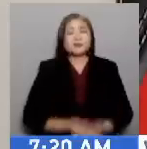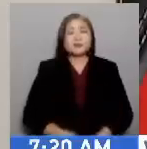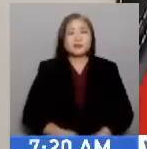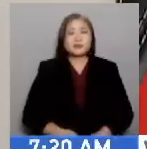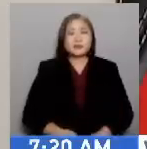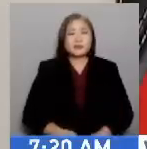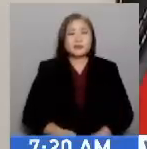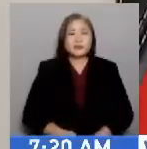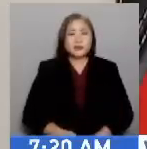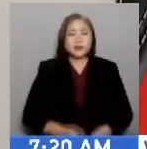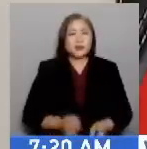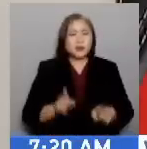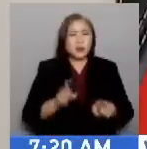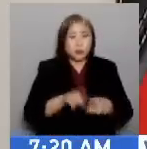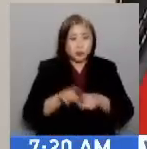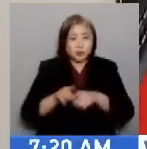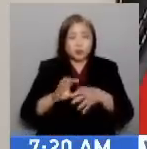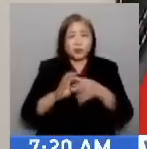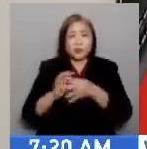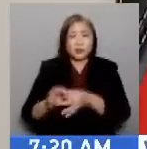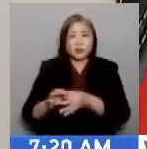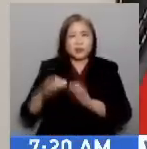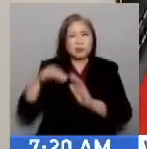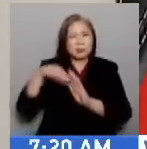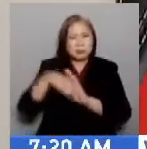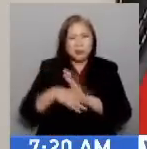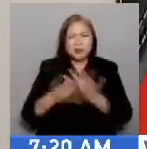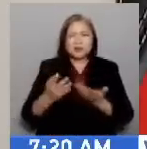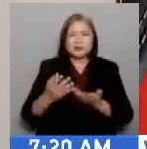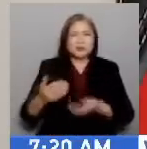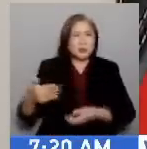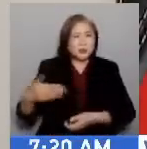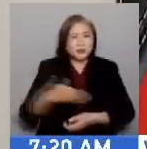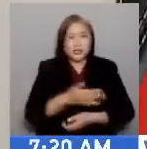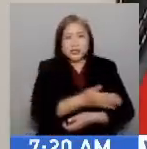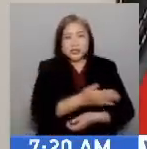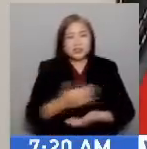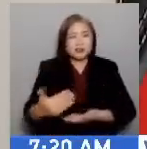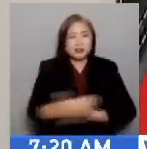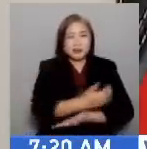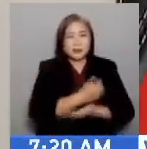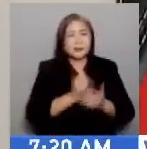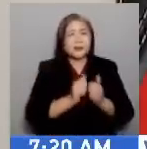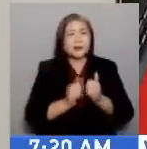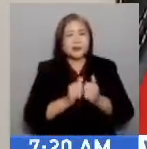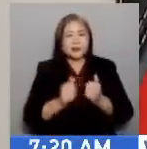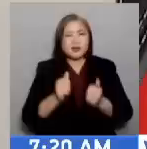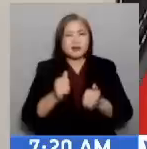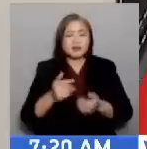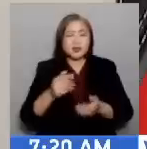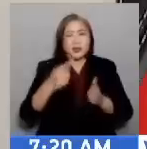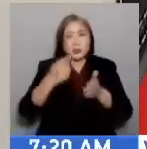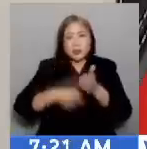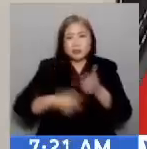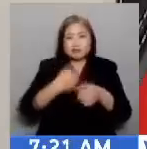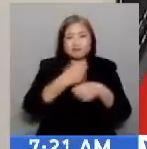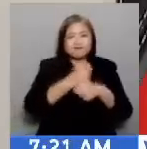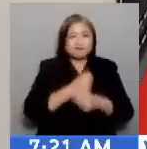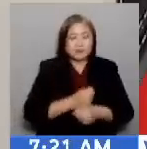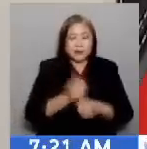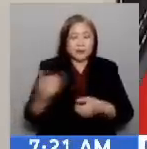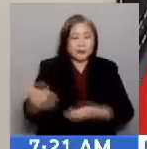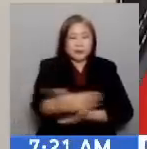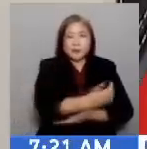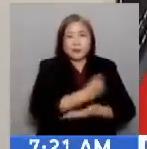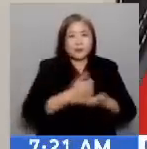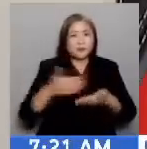maiugnay yung pagbaba ng volume na nangangahulugan ng pagbaba rin ng halaga ng production ay doon sa, well, nandyan